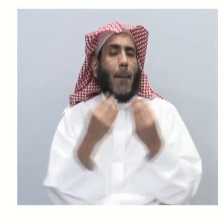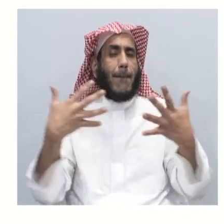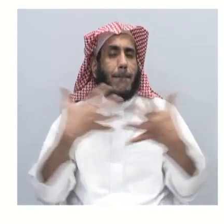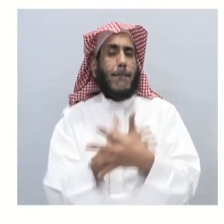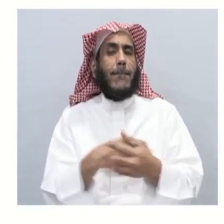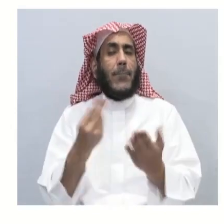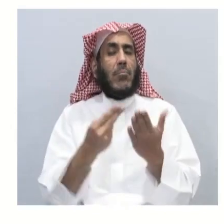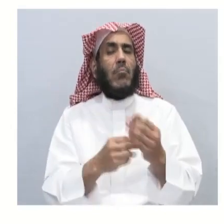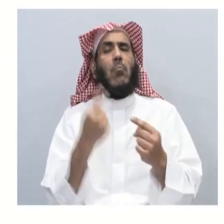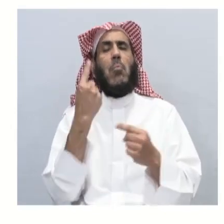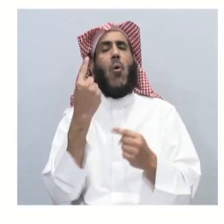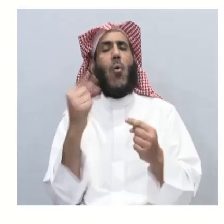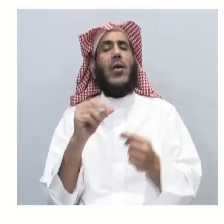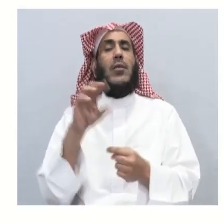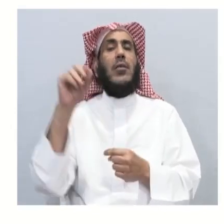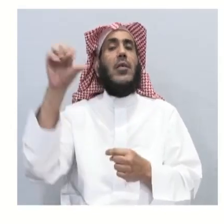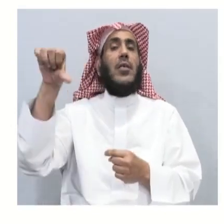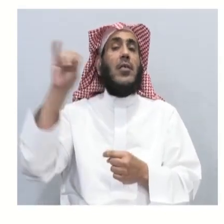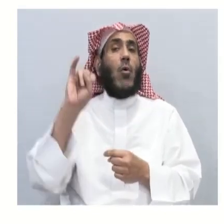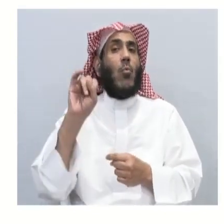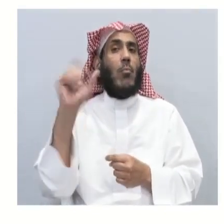كلمة واحدة بهذا الشكل.